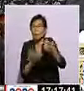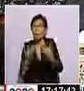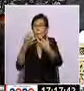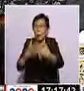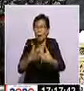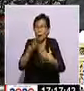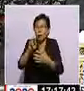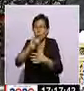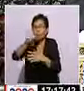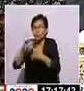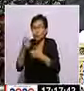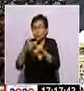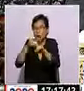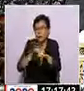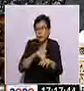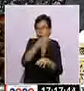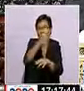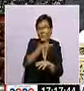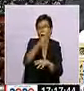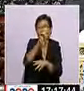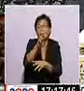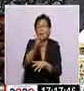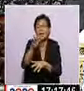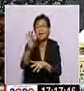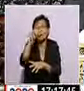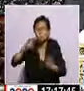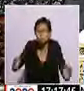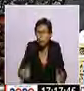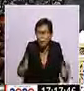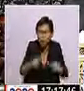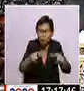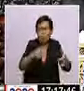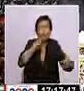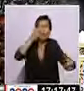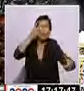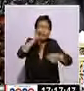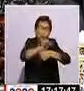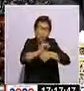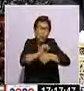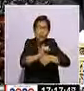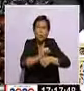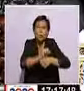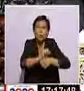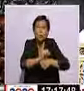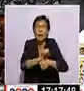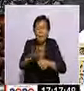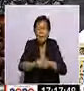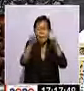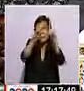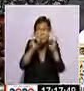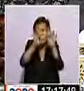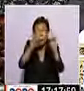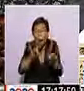peruntukan RM20 juta daripada HRDF untuk menggalakkan golongan dewasa yang bekerja menduduki peperiksaan